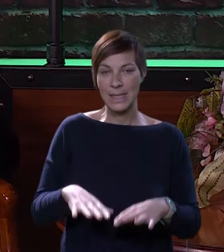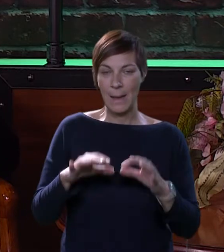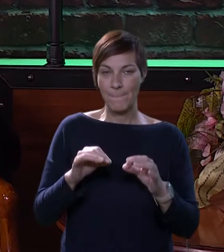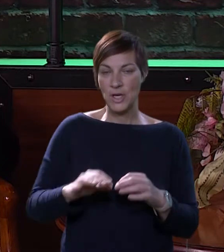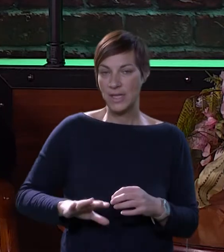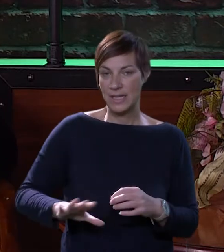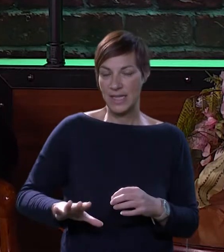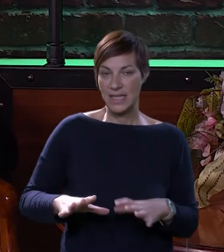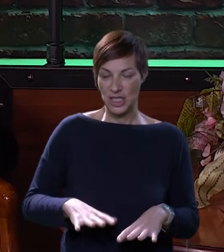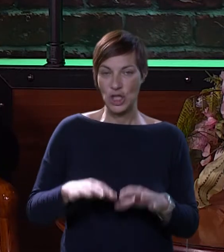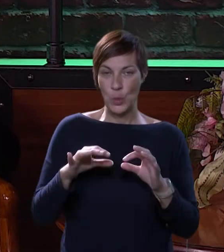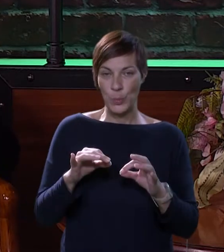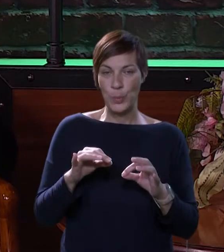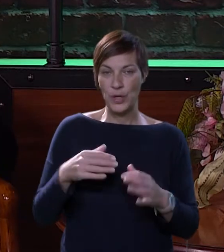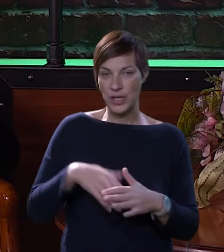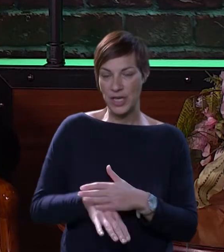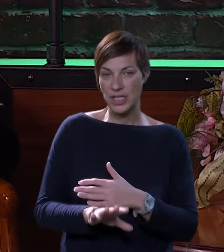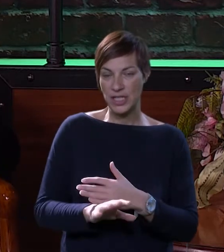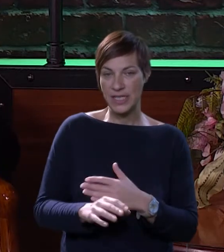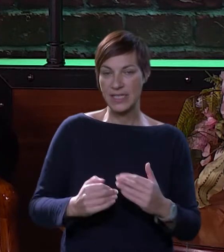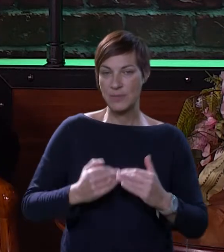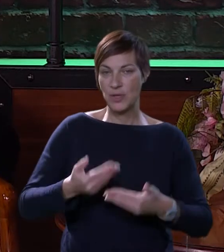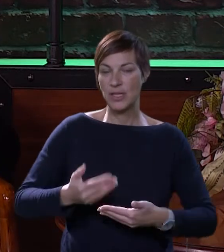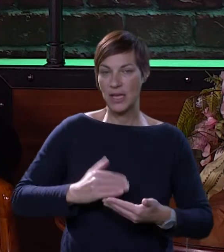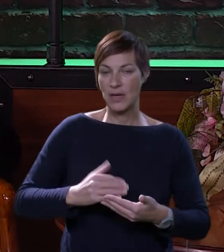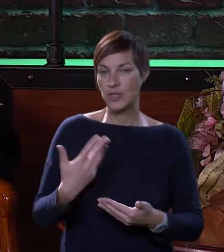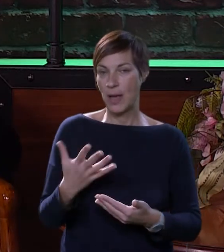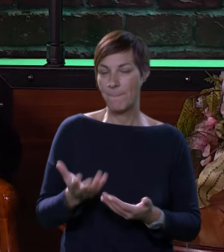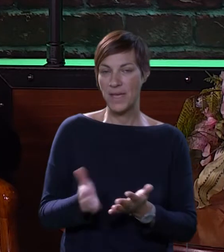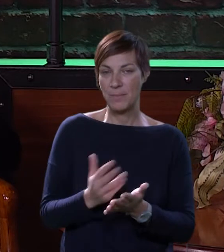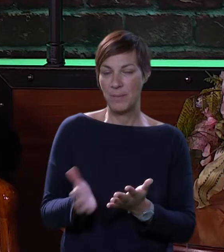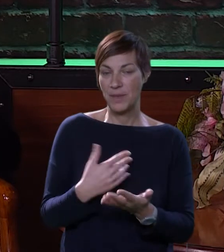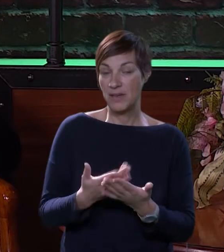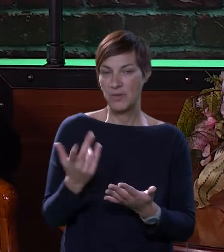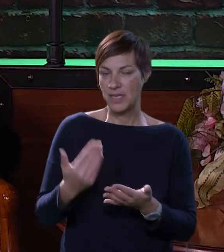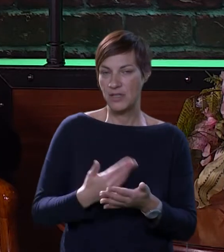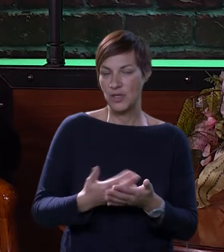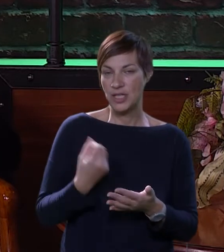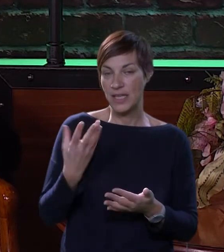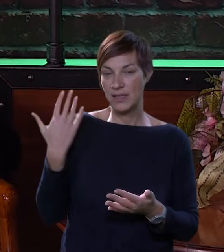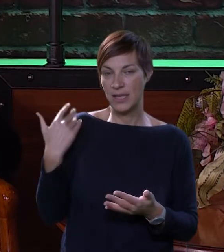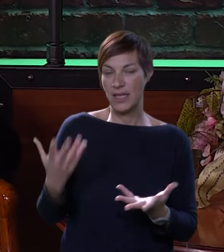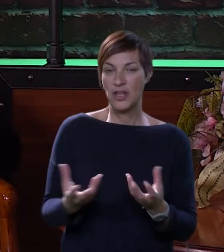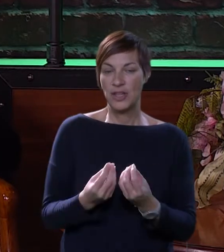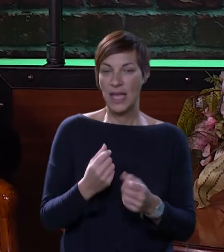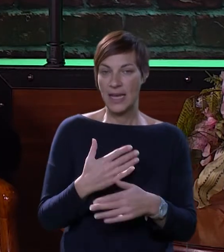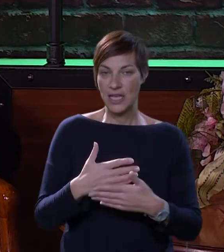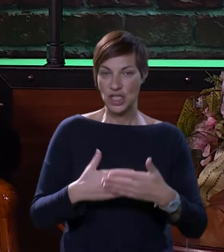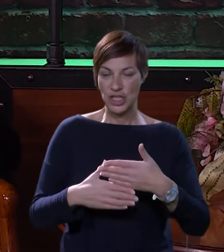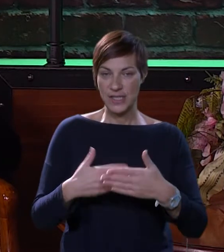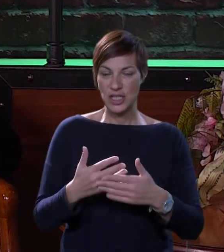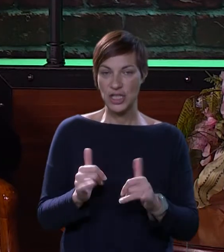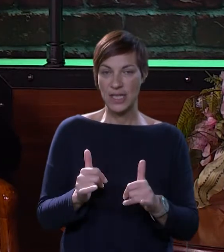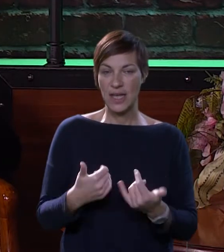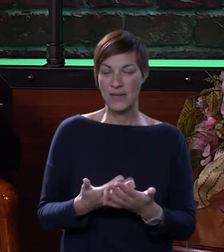pronaći, dijete će to vjerojatno pronaći ispod vaše kauče, nekih pet papira koji nisu očišćeni možda od ne znam kad i od toga nešto